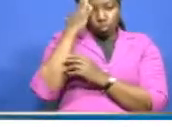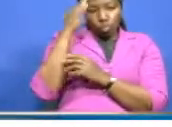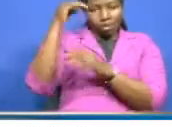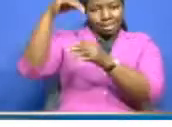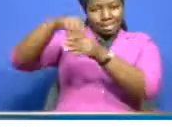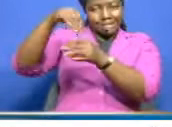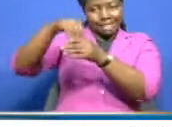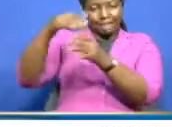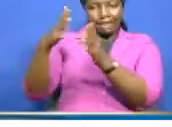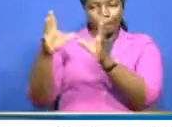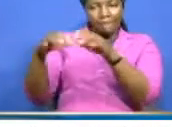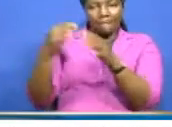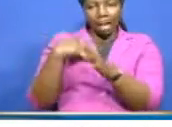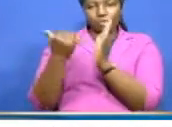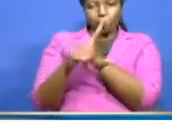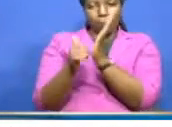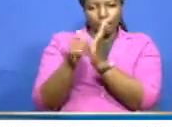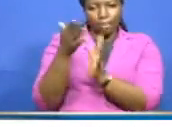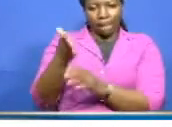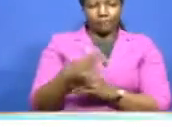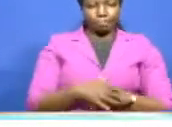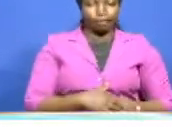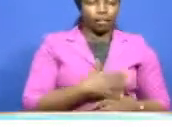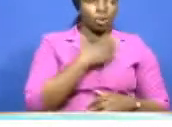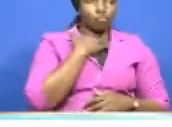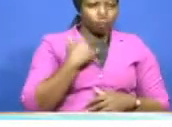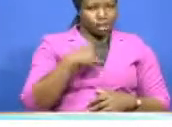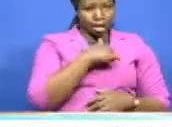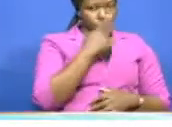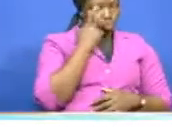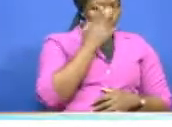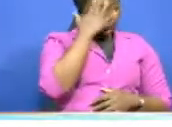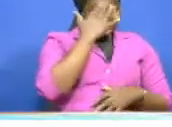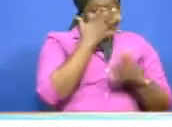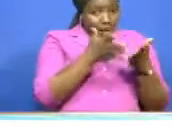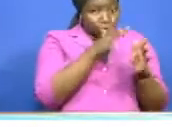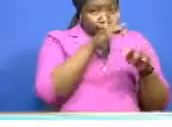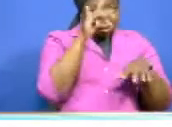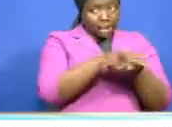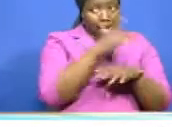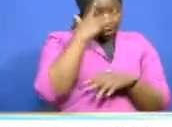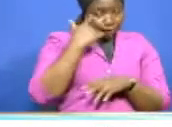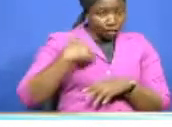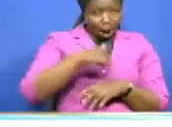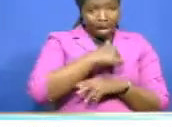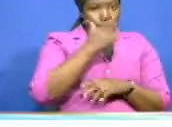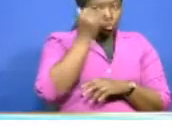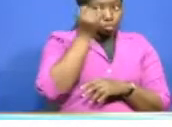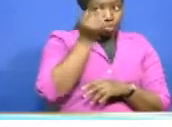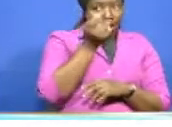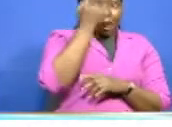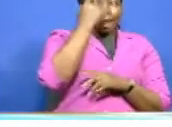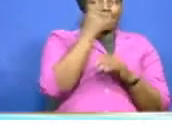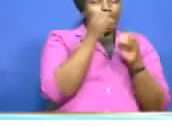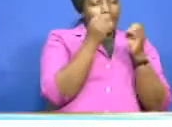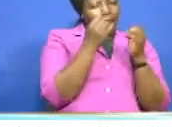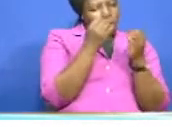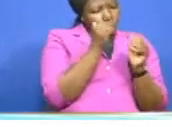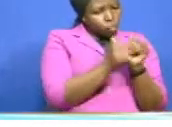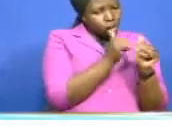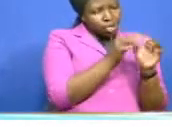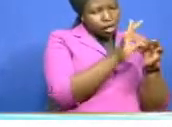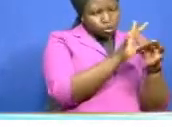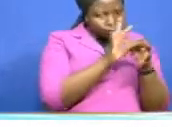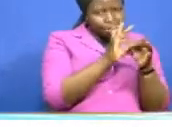ndani. Na ningependa tuangalie, manake sasa hivi bado ni mapema kufahamu ni miungano ipi ambayo itadumu hadi wakati wa